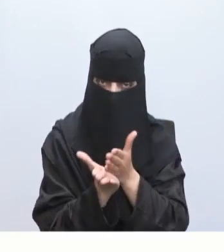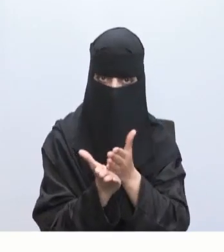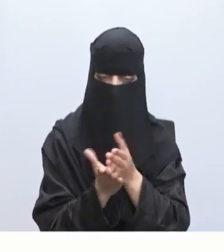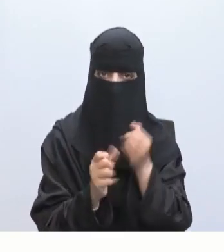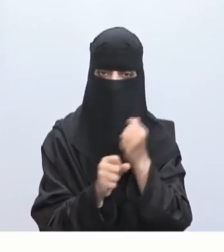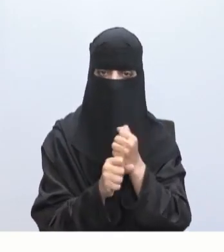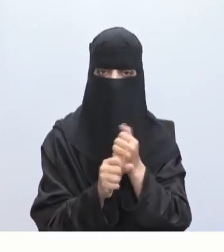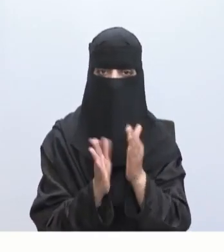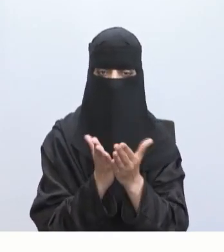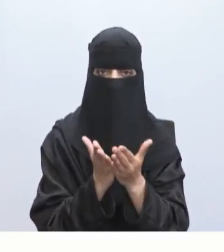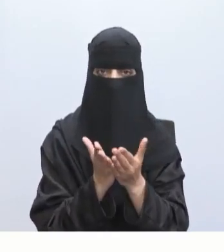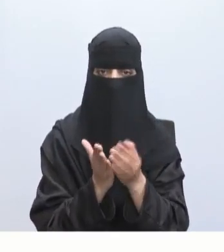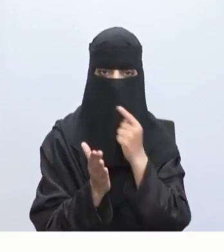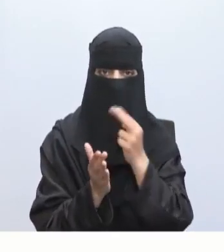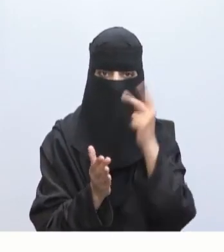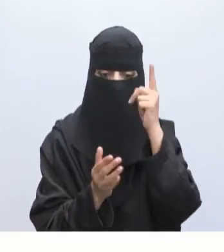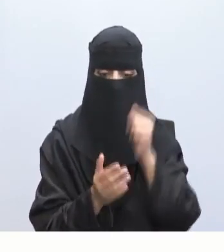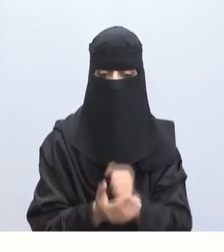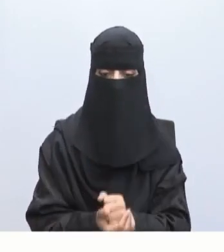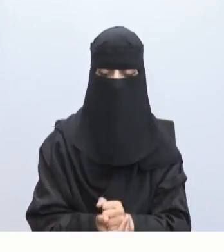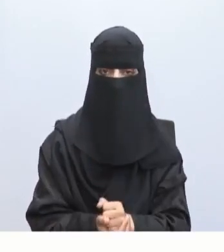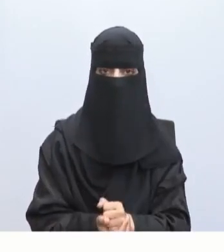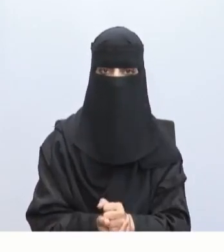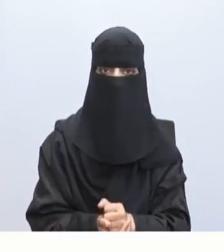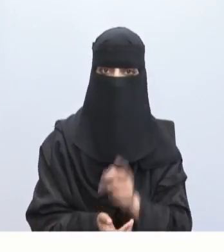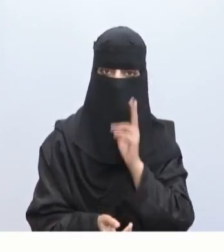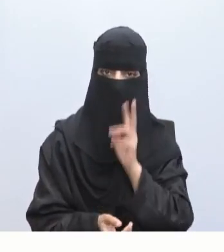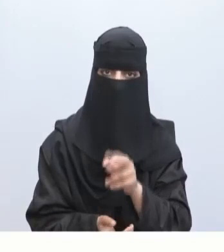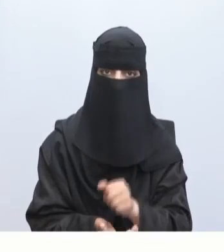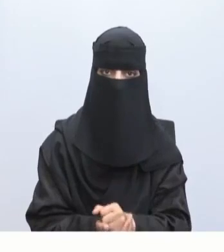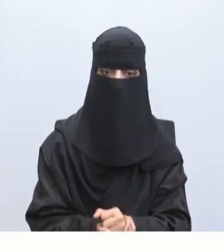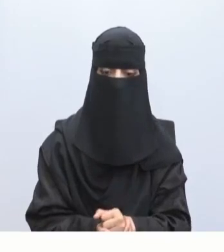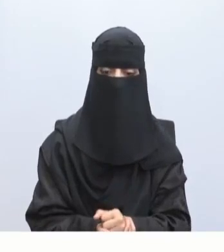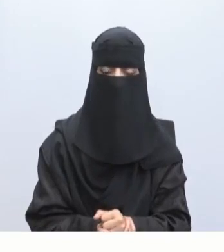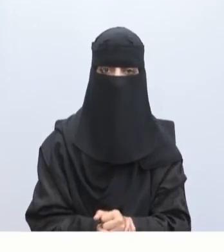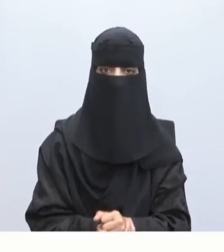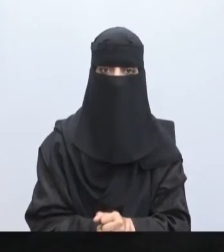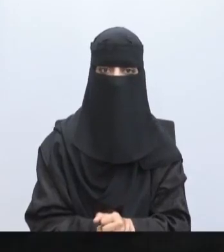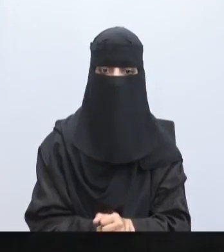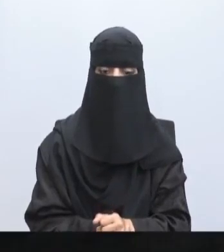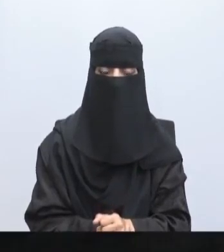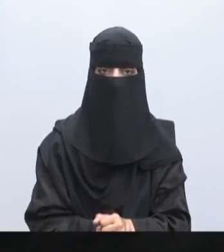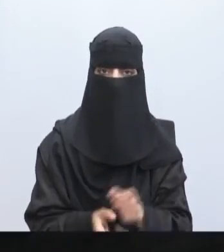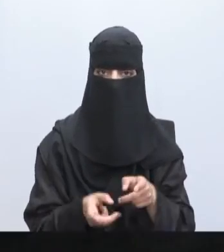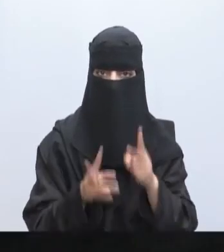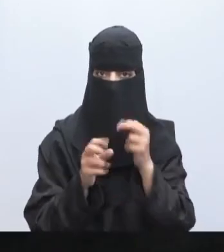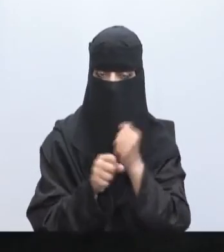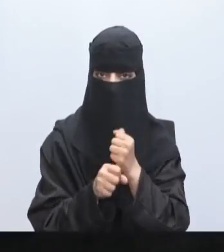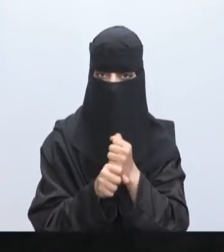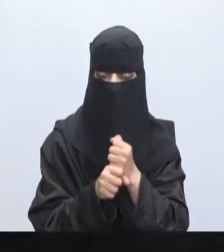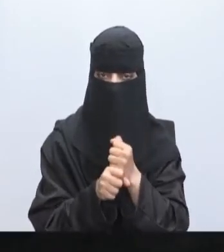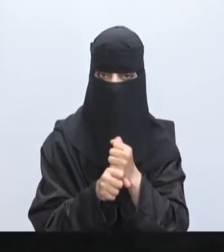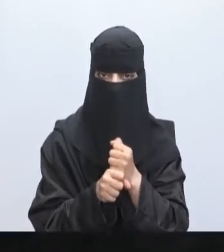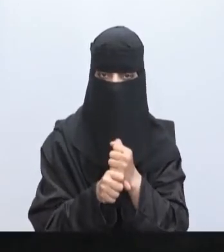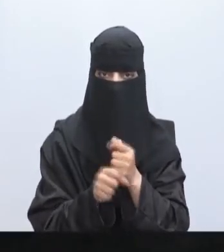على عقيده التوحيد اذا ابنائي وبناتي الطلاب انجازات الامام